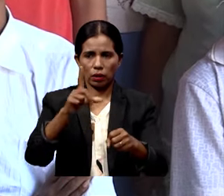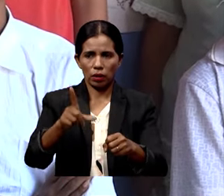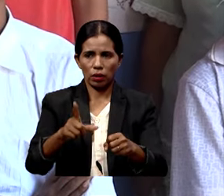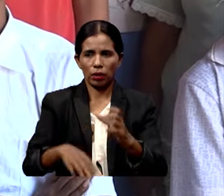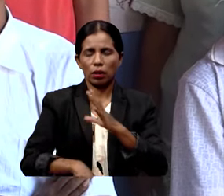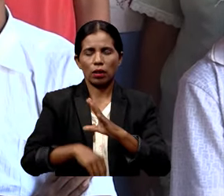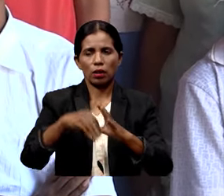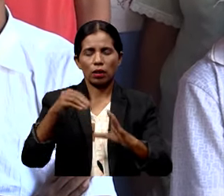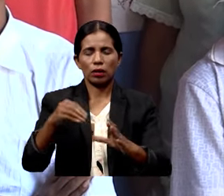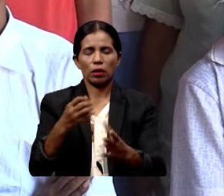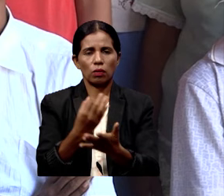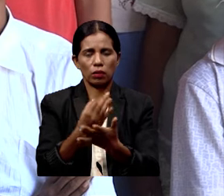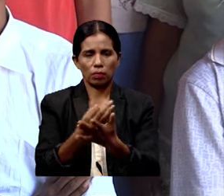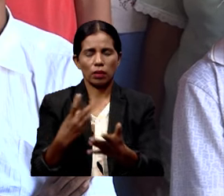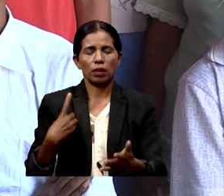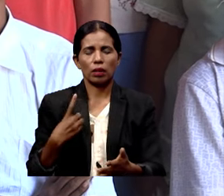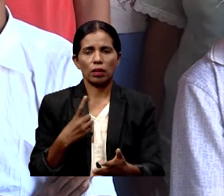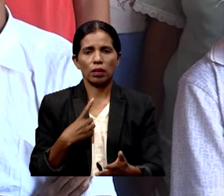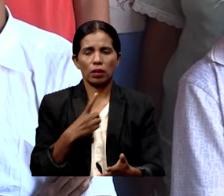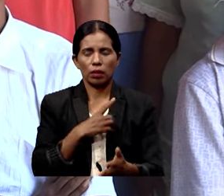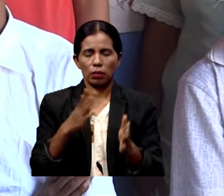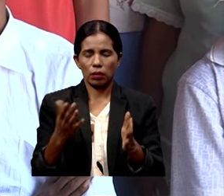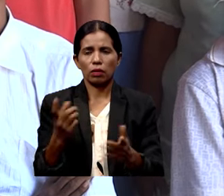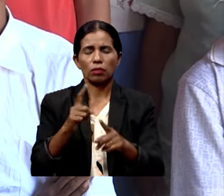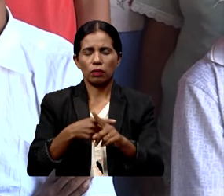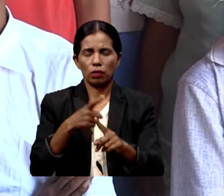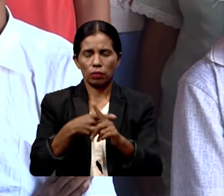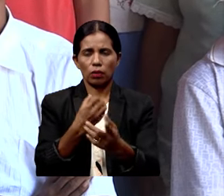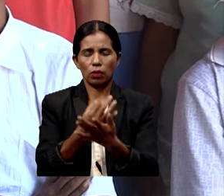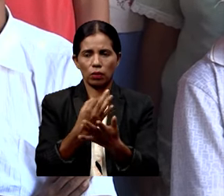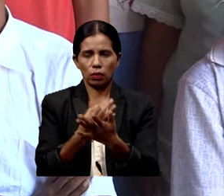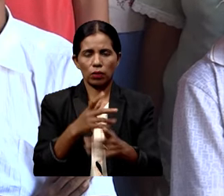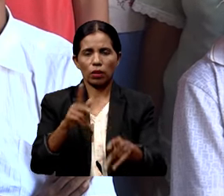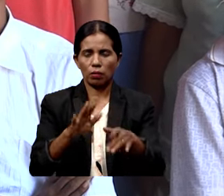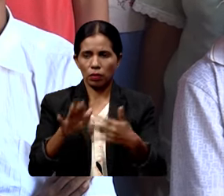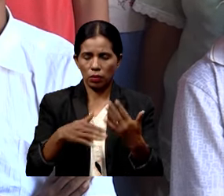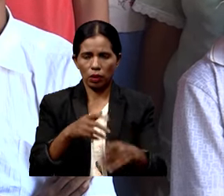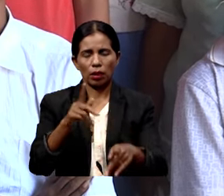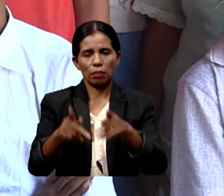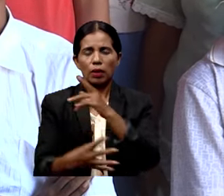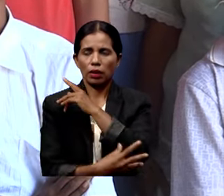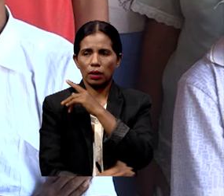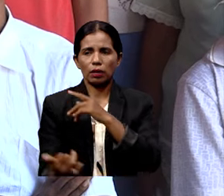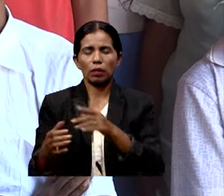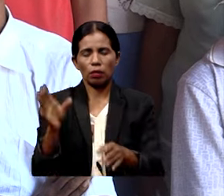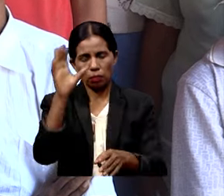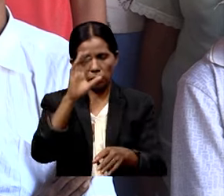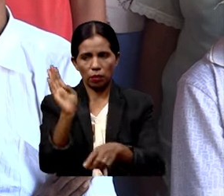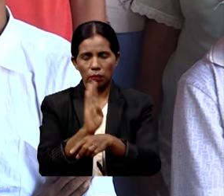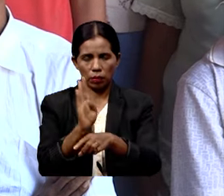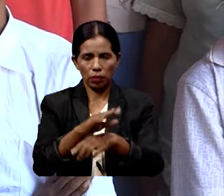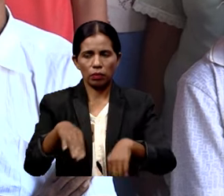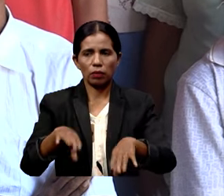susida bati putar sira. Tama sira kata fulu-fulan si muntah sira salah retian, pobah ilia pasira, sira buka bisnis, buka